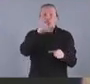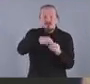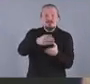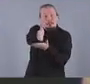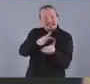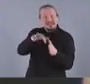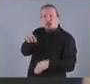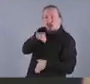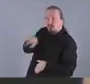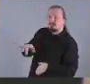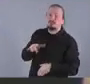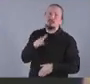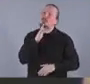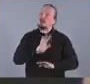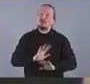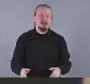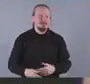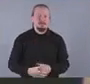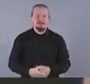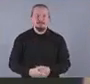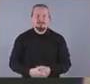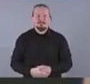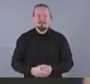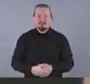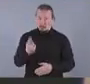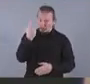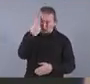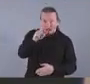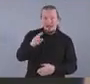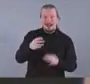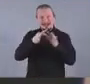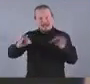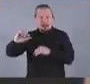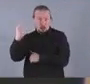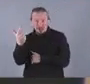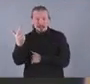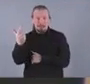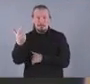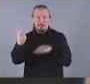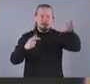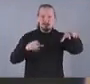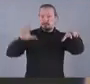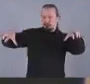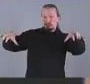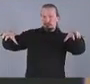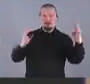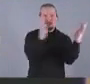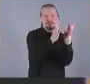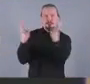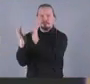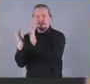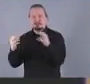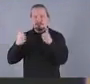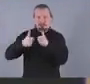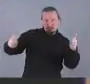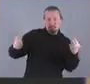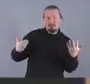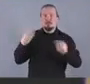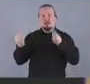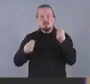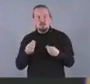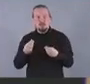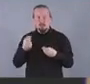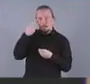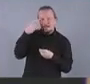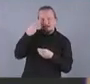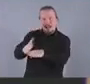élus. Ne serait-il pas possible d'utiliser une seconde salle et de mettre en place une visioconférence ? Est-ce un manque de moyens ou